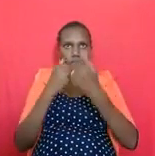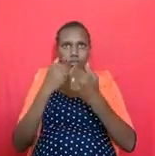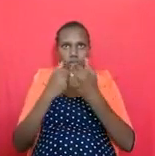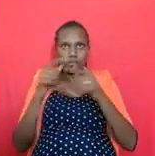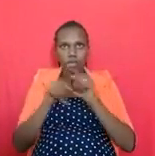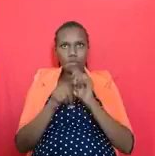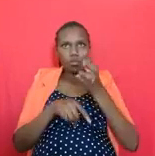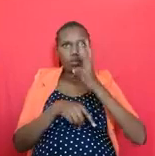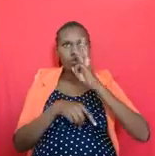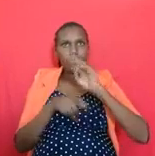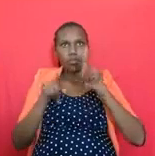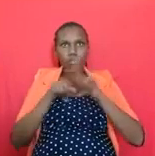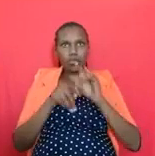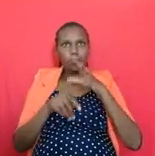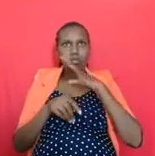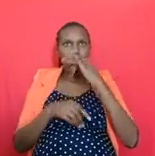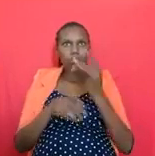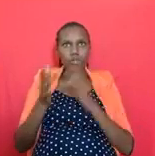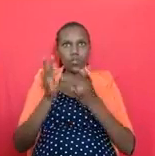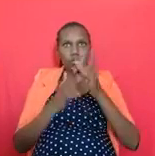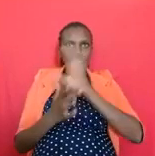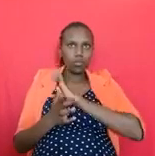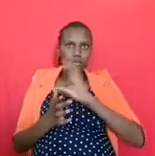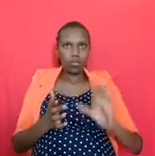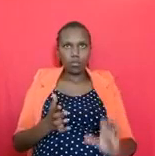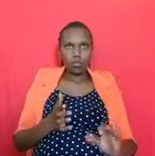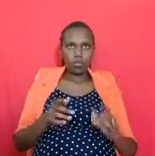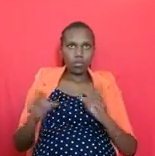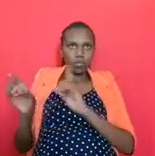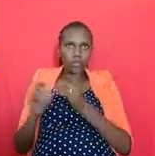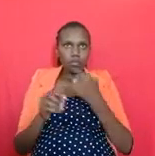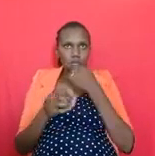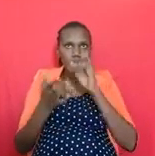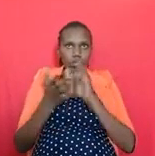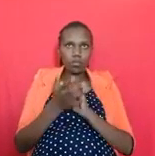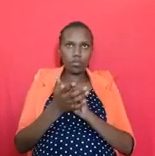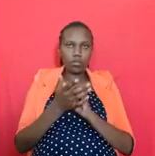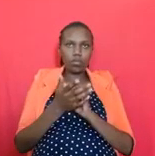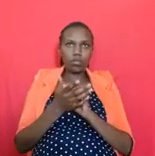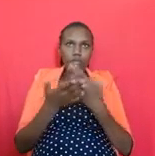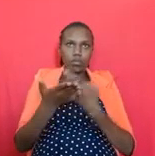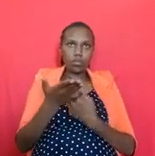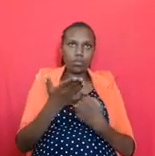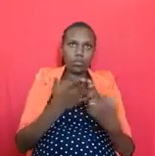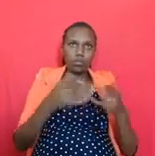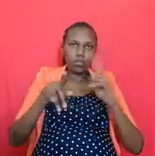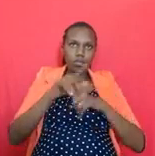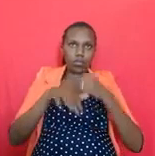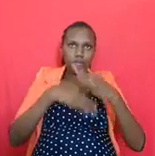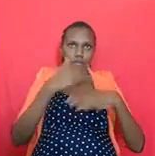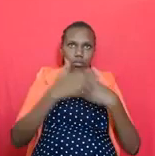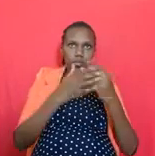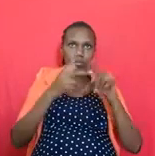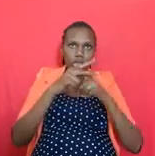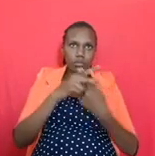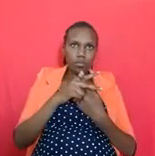ndibei, o ta ũrĩa mũrũguo mũnake witũ Jesũ Kristo waturire ciĩkagwo kĩambĩrĩria-inĩ kĩrĩa gĩtheru, rĩrĩa maũndũ maya